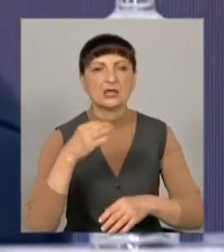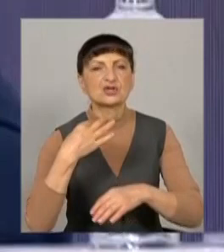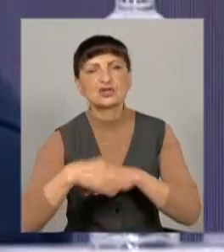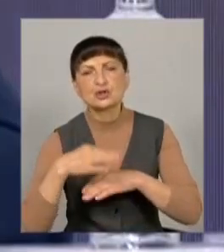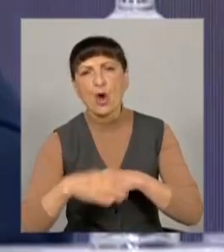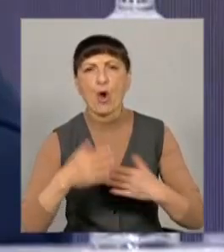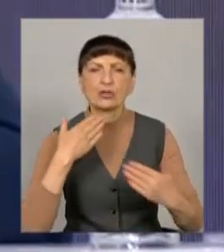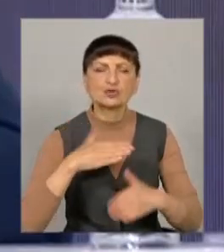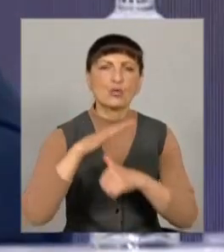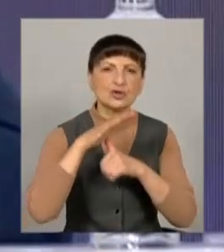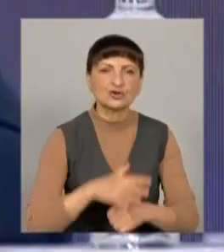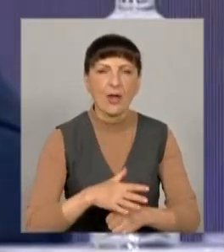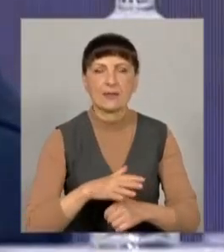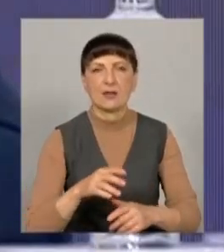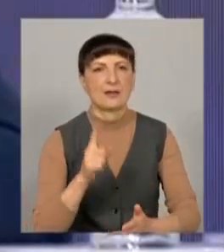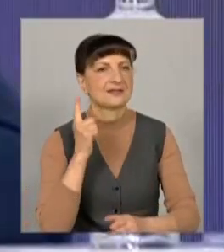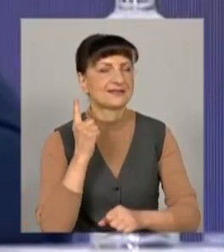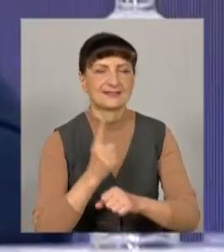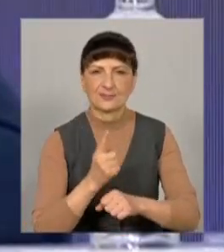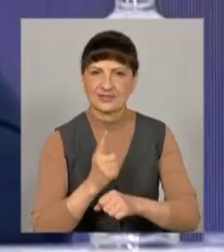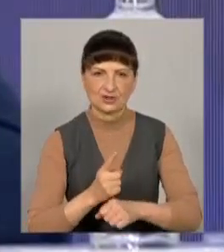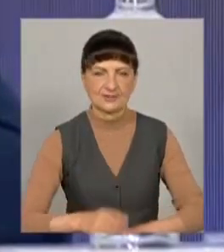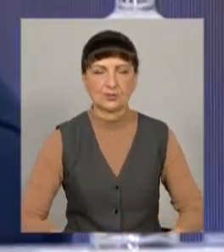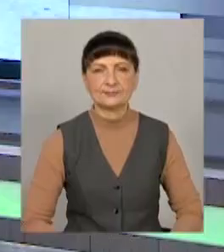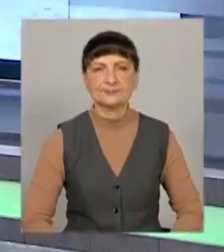или унижающему человеческое достоинство обращению.